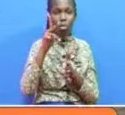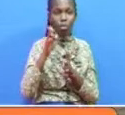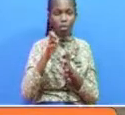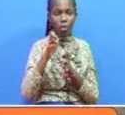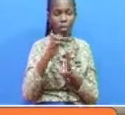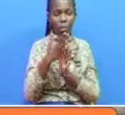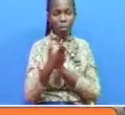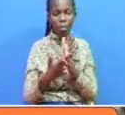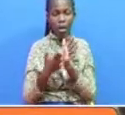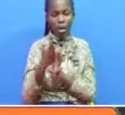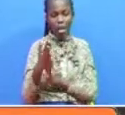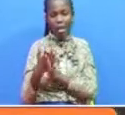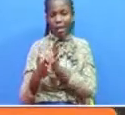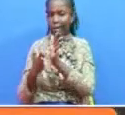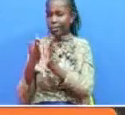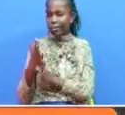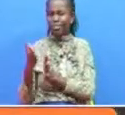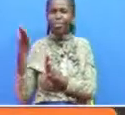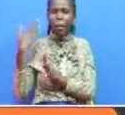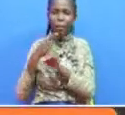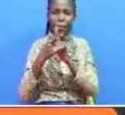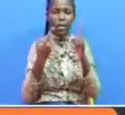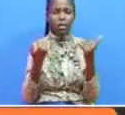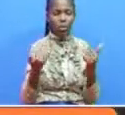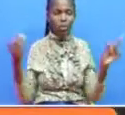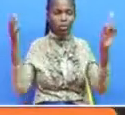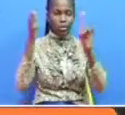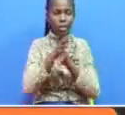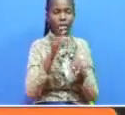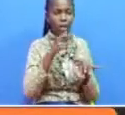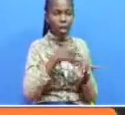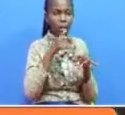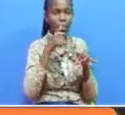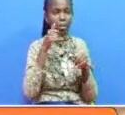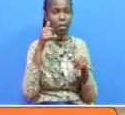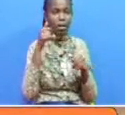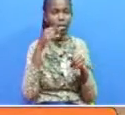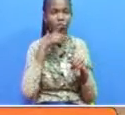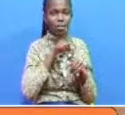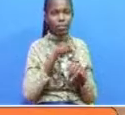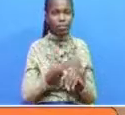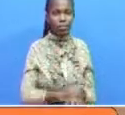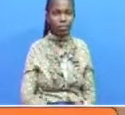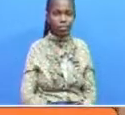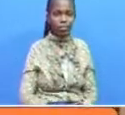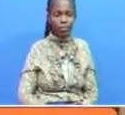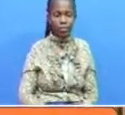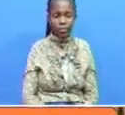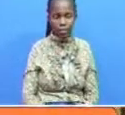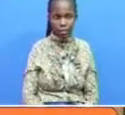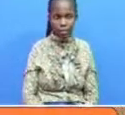ulo wavangi we kuma tene indi waka kuyaneua ndini wevinda yake.